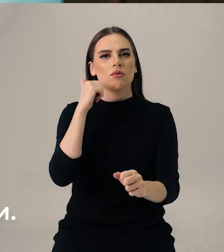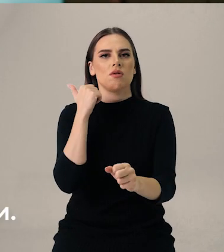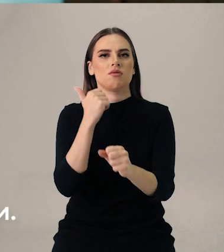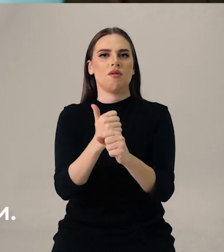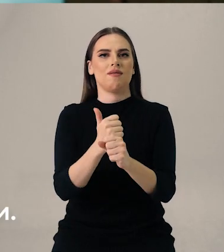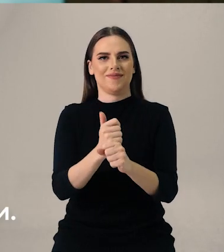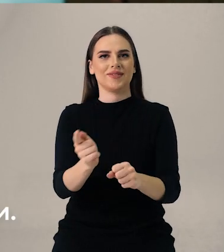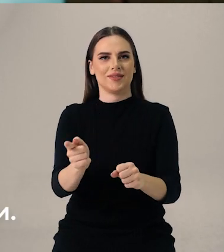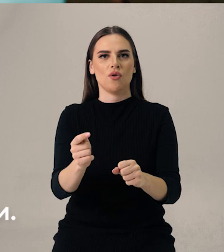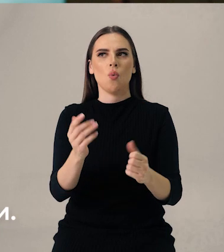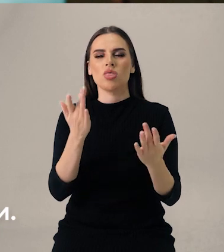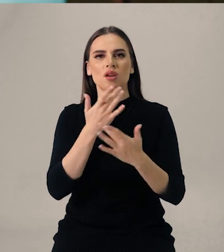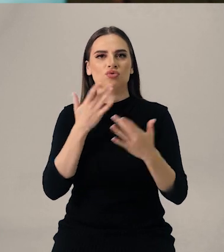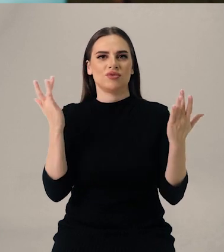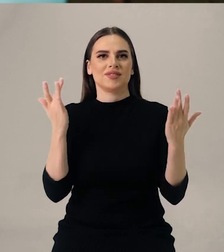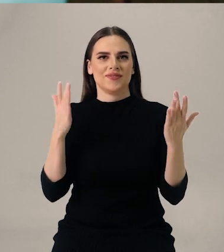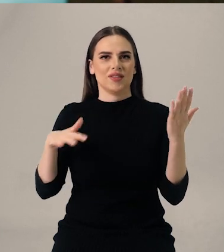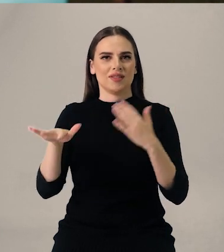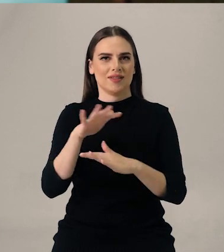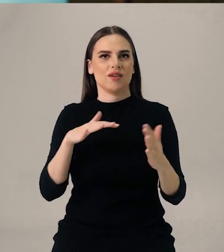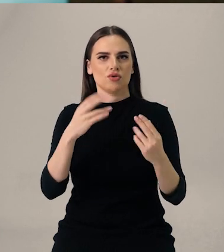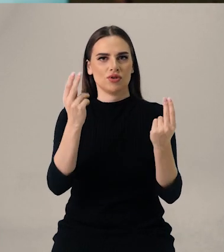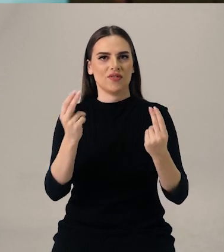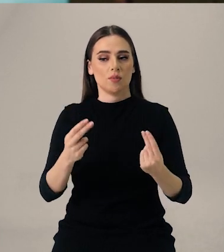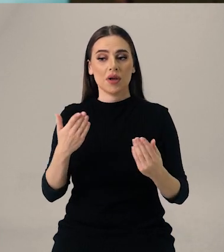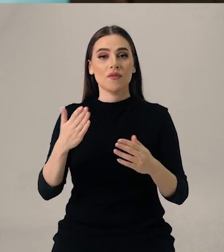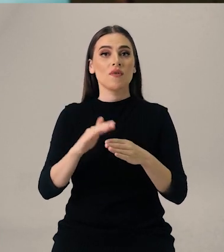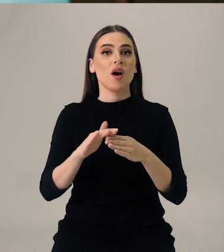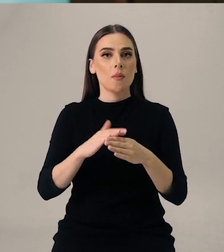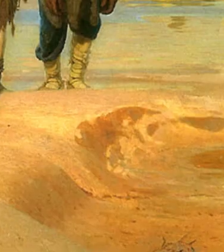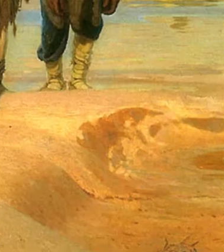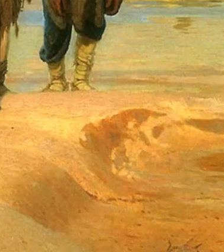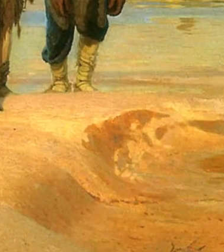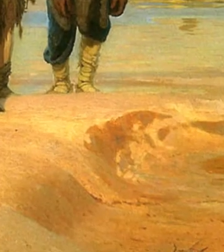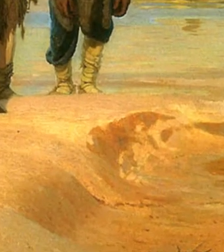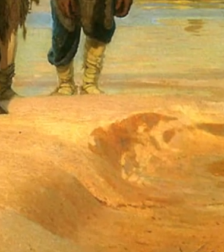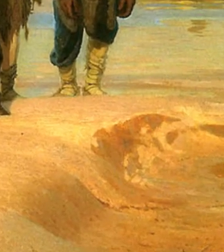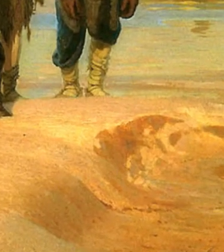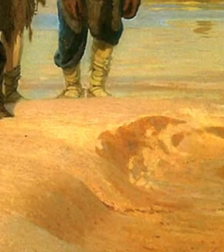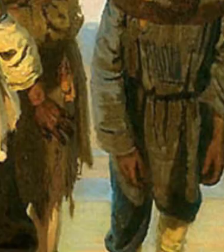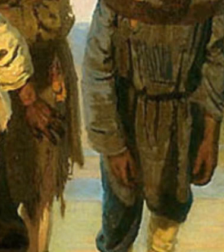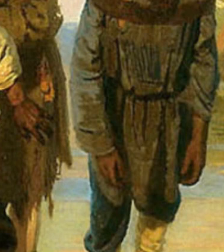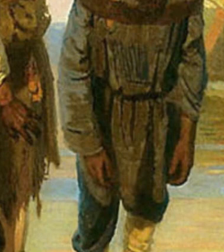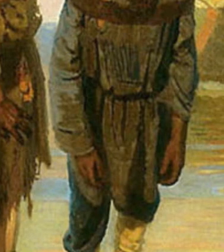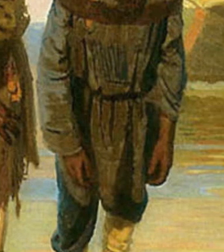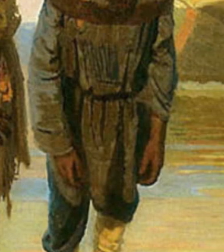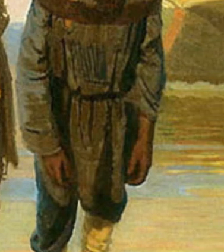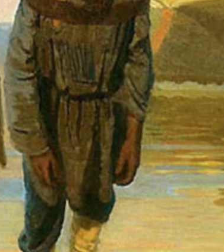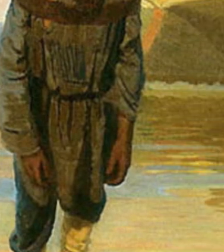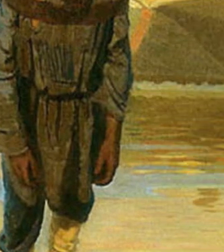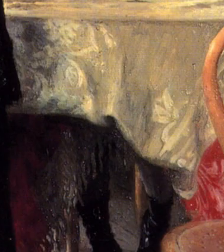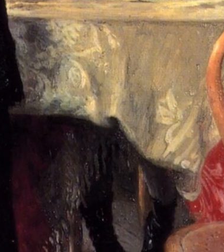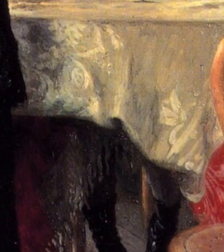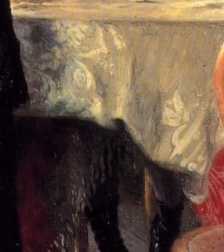брендов отечественной живописи. При упоминании его фамилии сразу же вспоминаются картины «Бурлаки на Волге»,